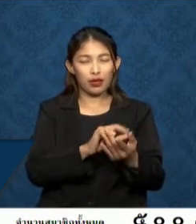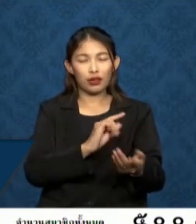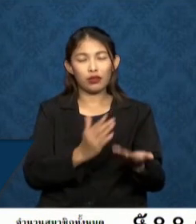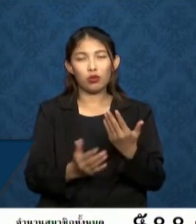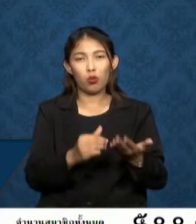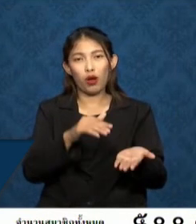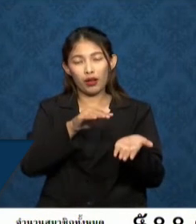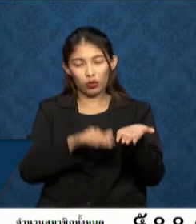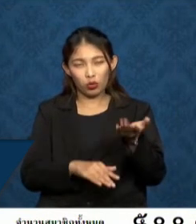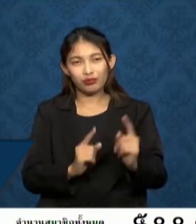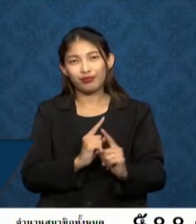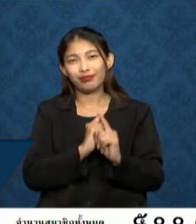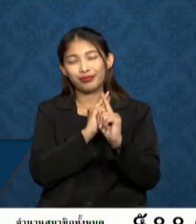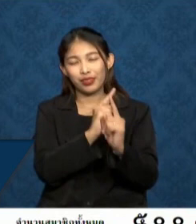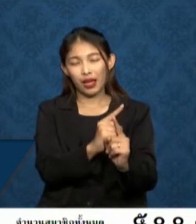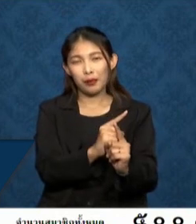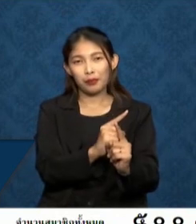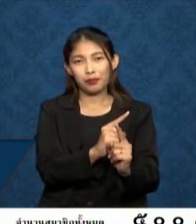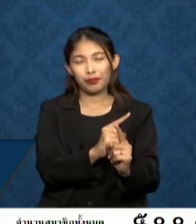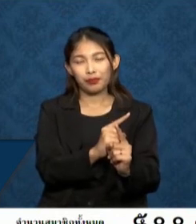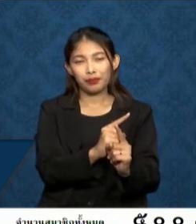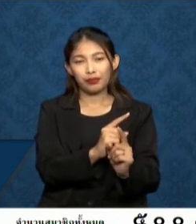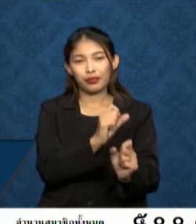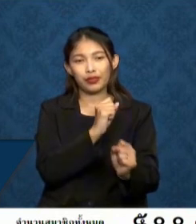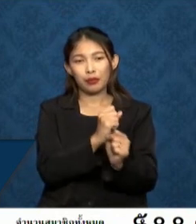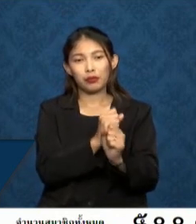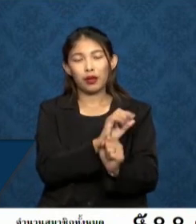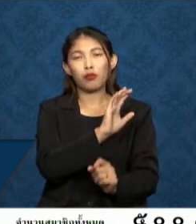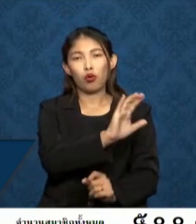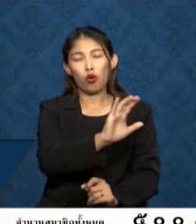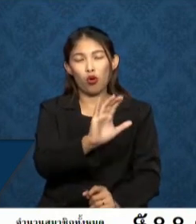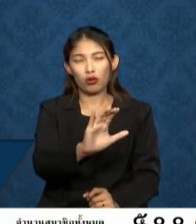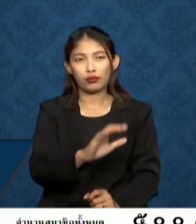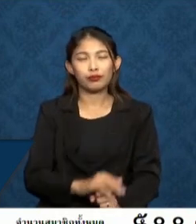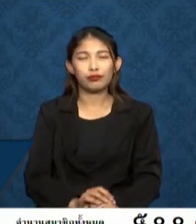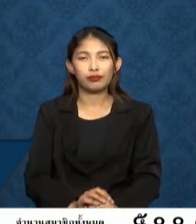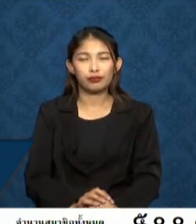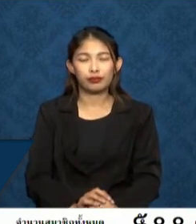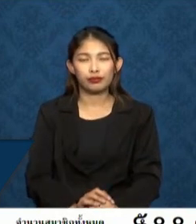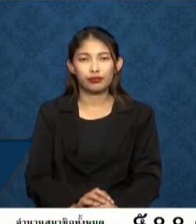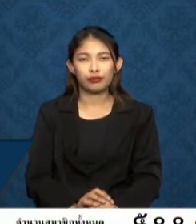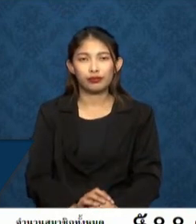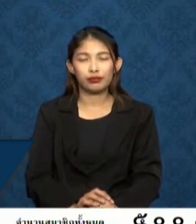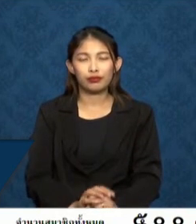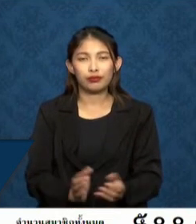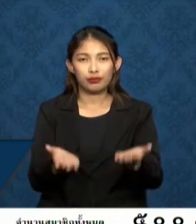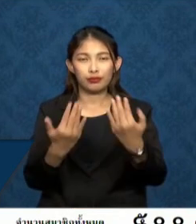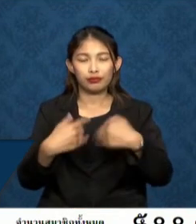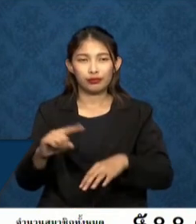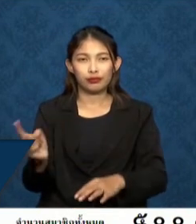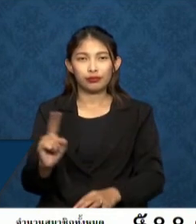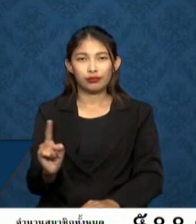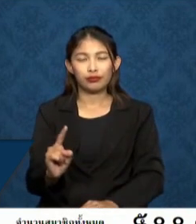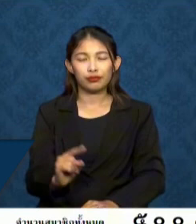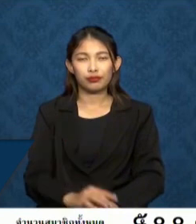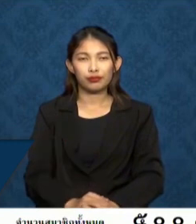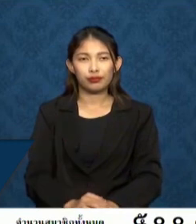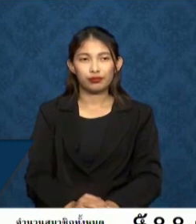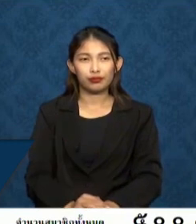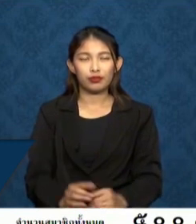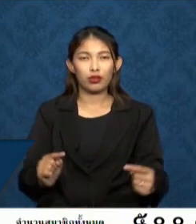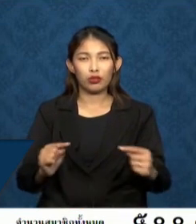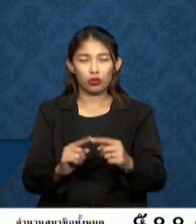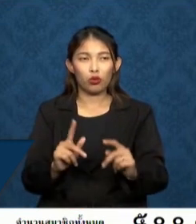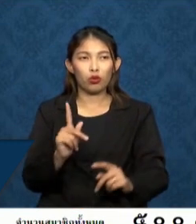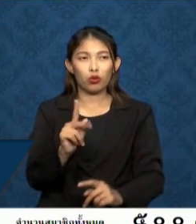มนะครับตามนะครับผลการดำเนินงานแบบนี้เป็นต้นนะครับในส่วนของต่อมาคือยังอยู่ที่กรม